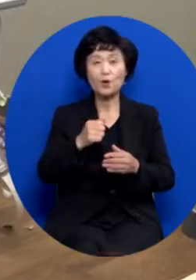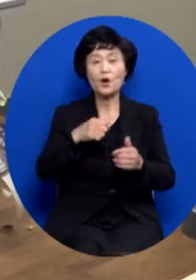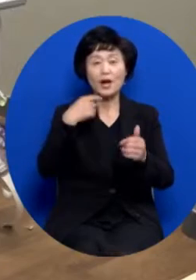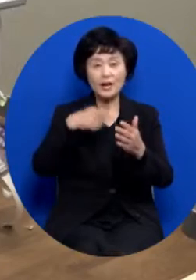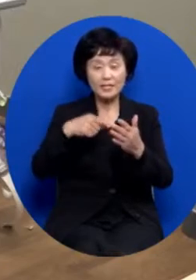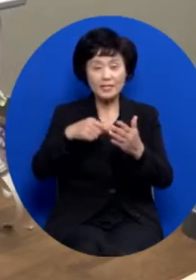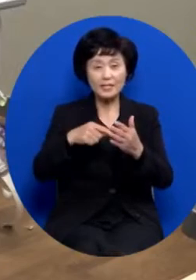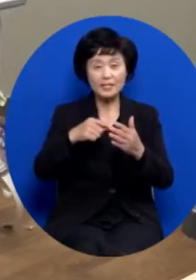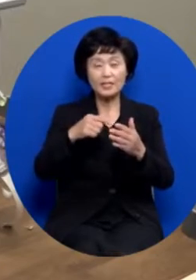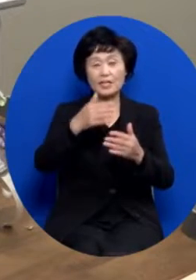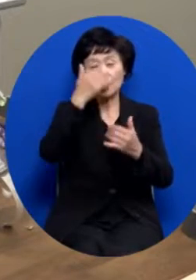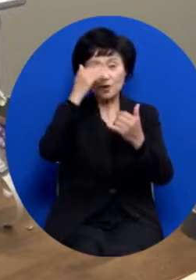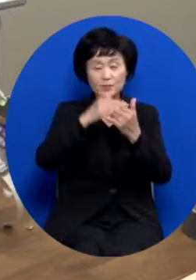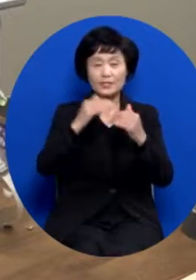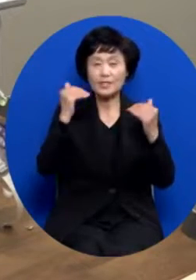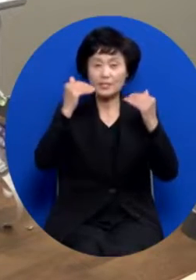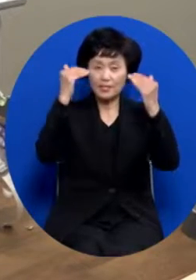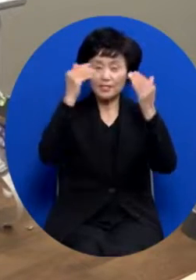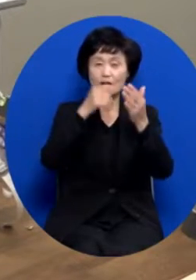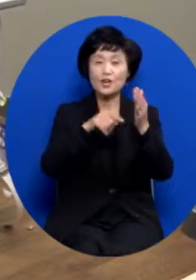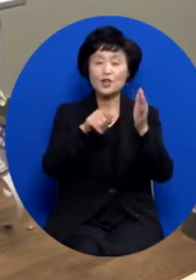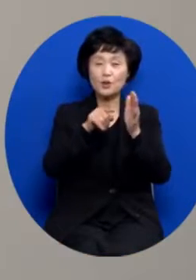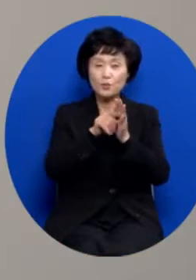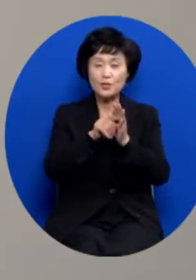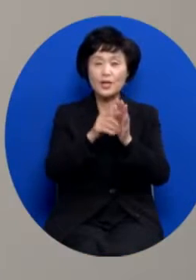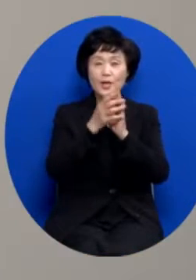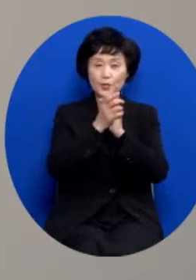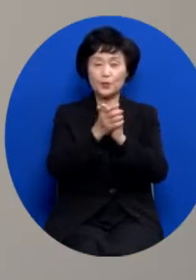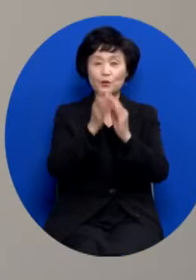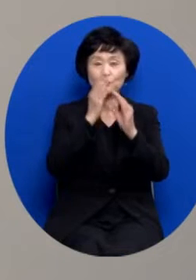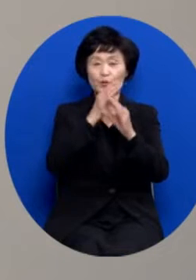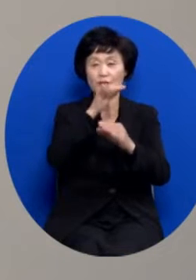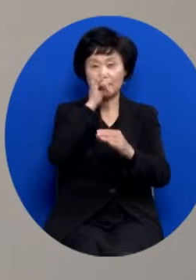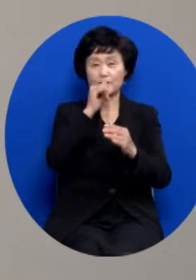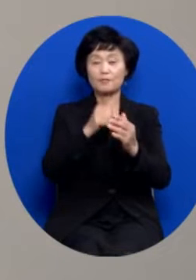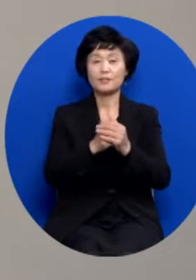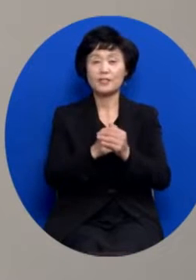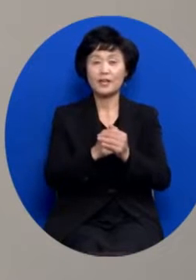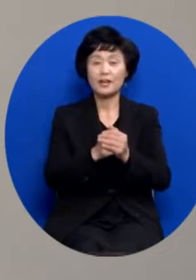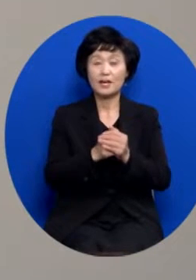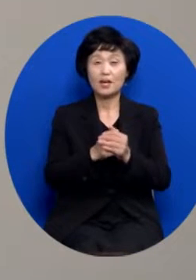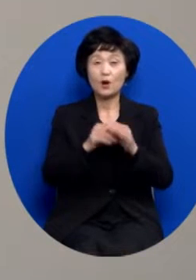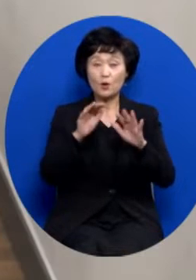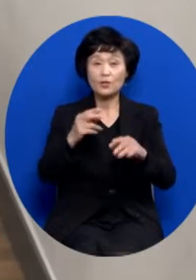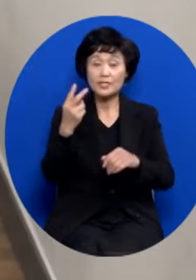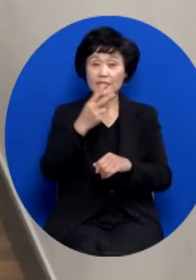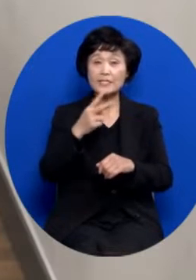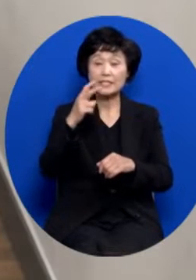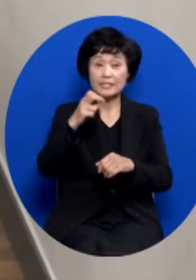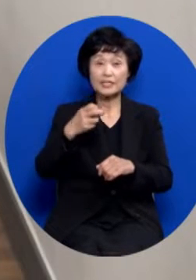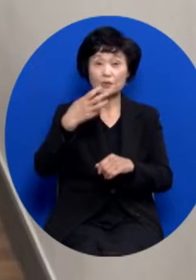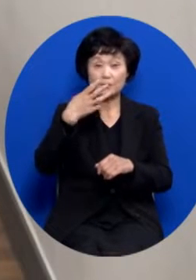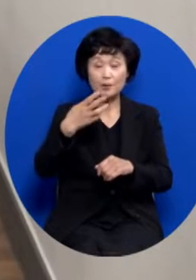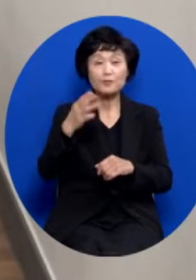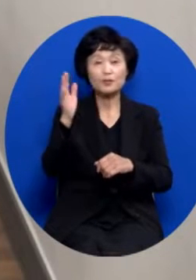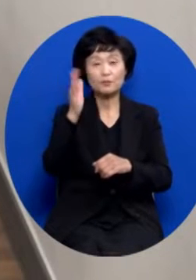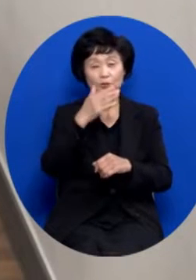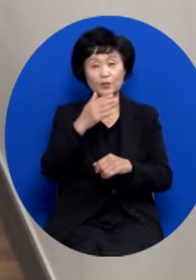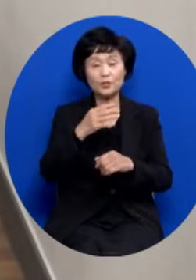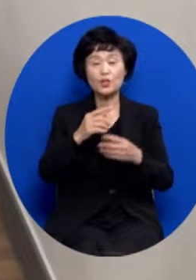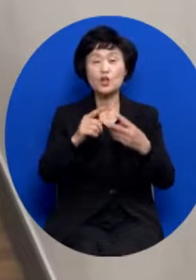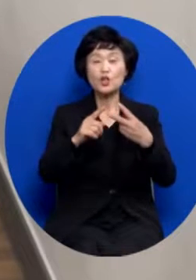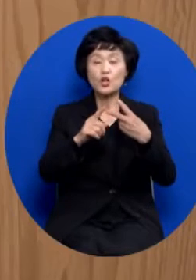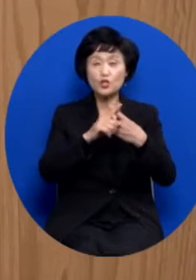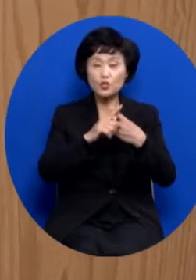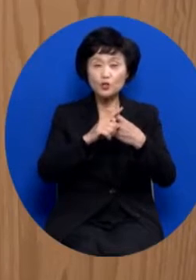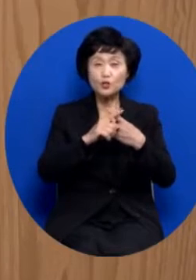세대의 성장이라는 비전을 위해 기도하고 있습니다. 그 일환으로 오는 2023년부터는 중등